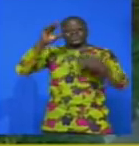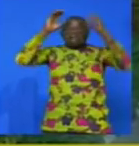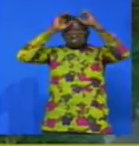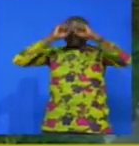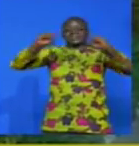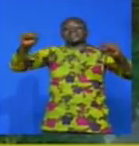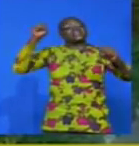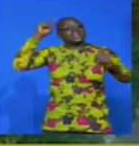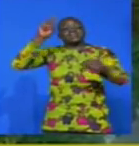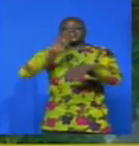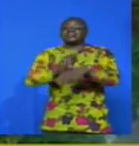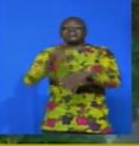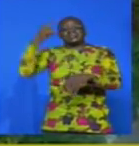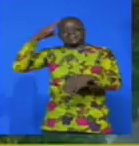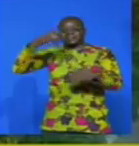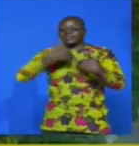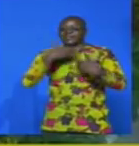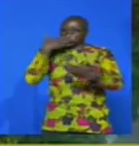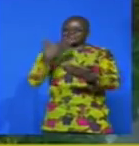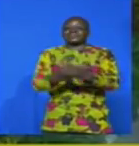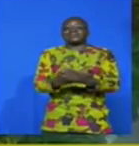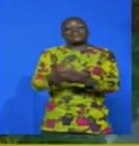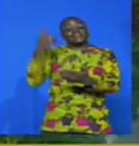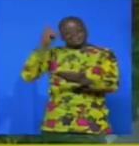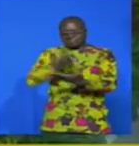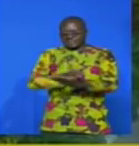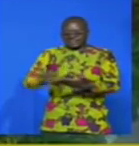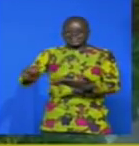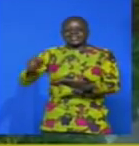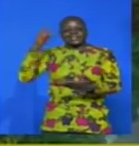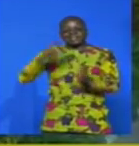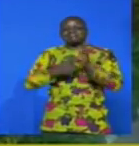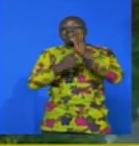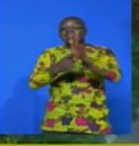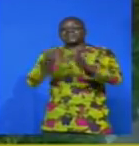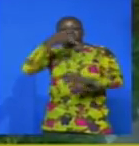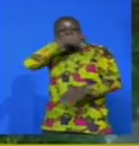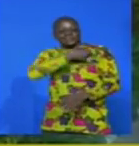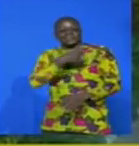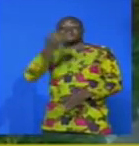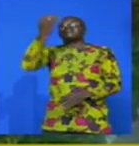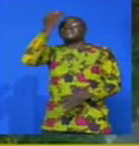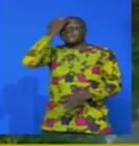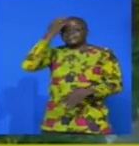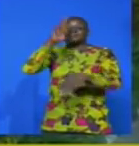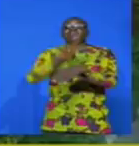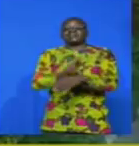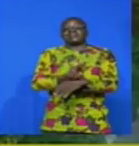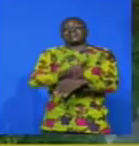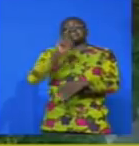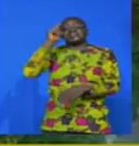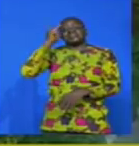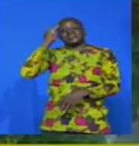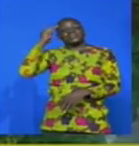le Rwanda était un très bon article. Il était bien écrit, il a démontré son intérêt et sa connaissance du Rwanda. J'ai pensé à sa